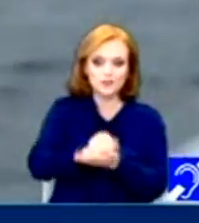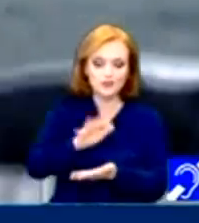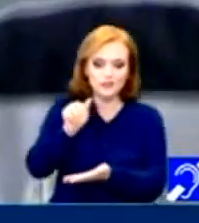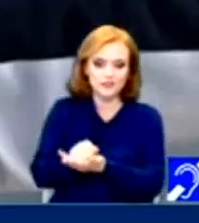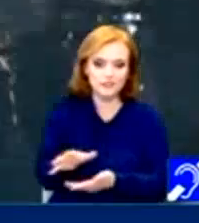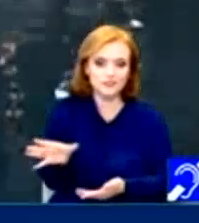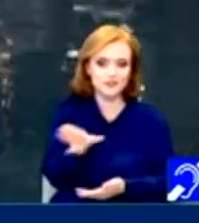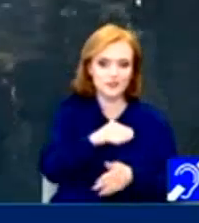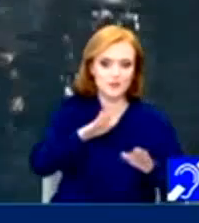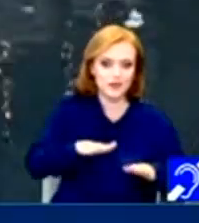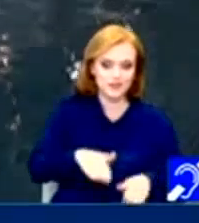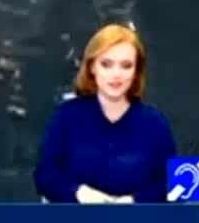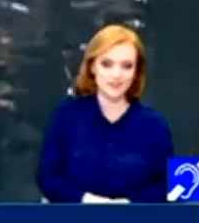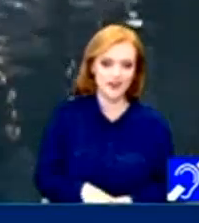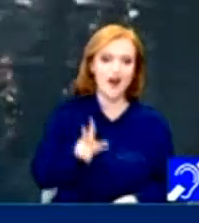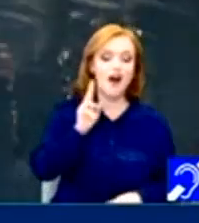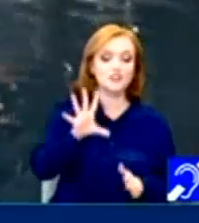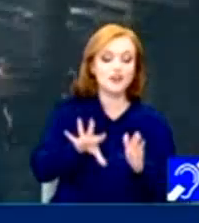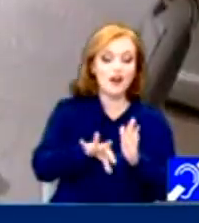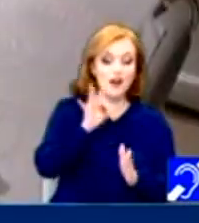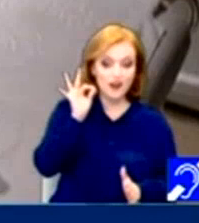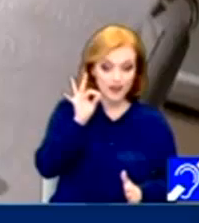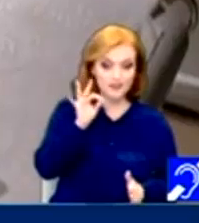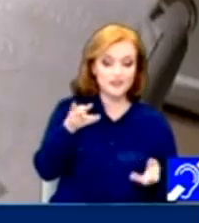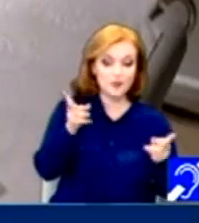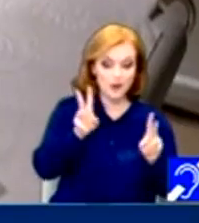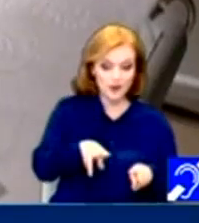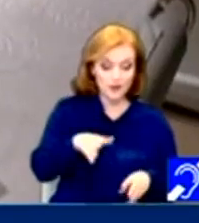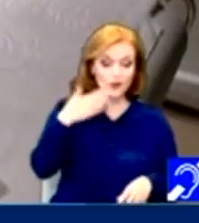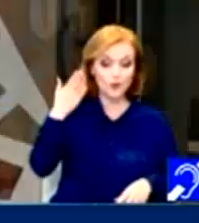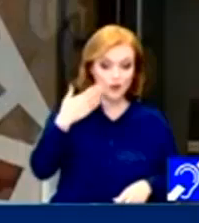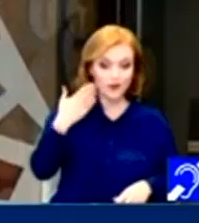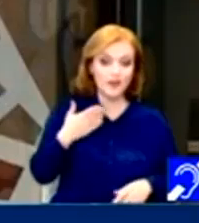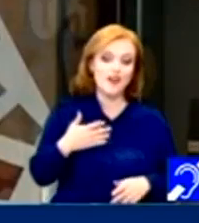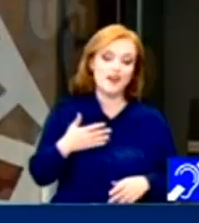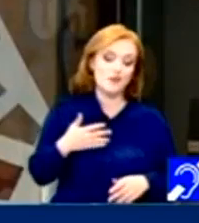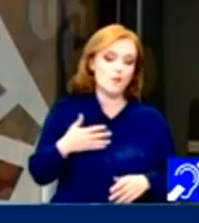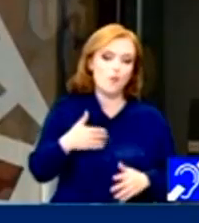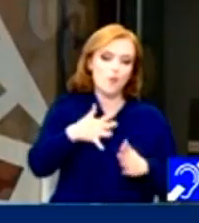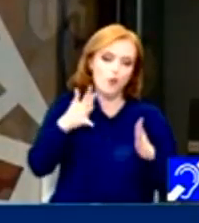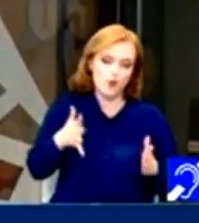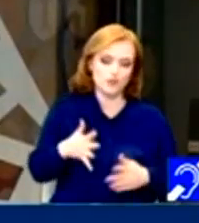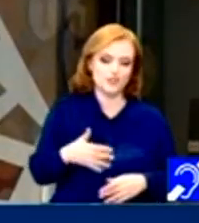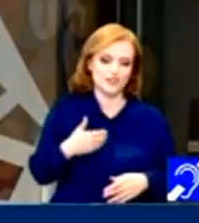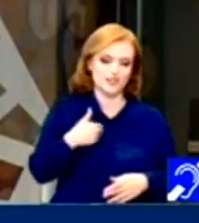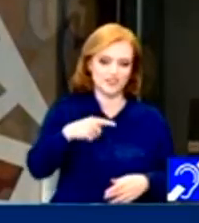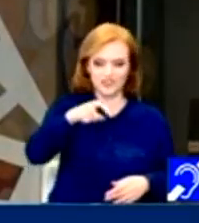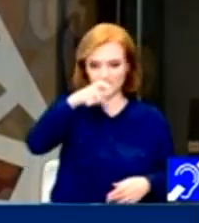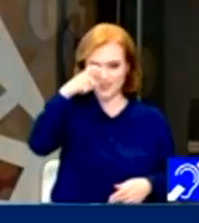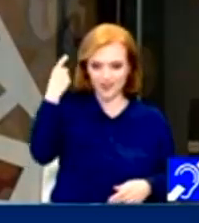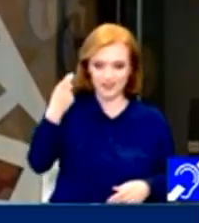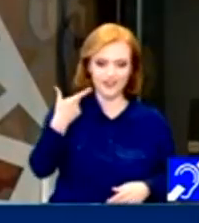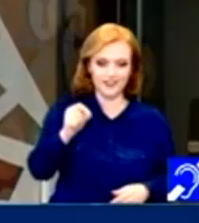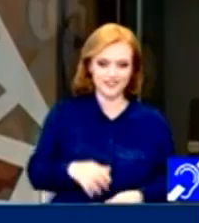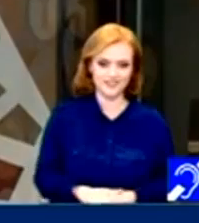100%. Chiar și cei care aleg să rămână în țară preferă costumul de baie în locul celui de schi. Foarte mulți români vor să petreacă și în stil